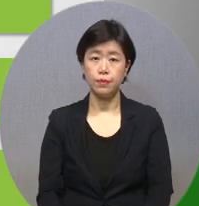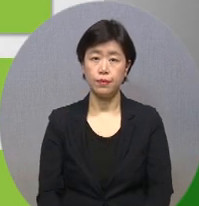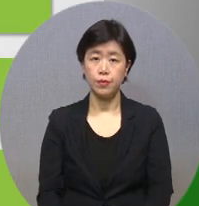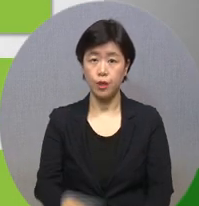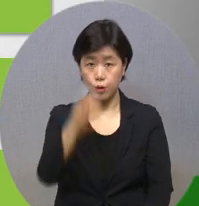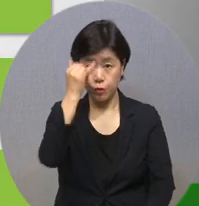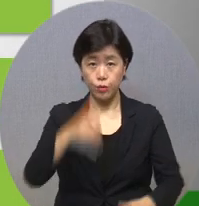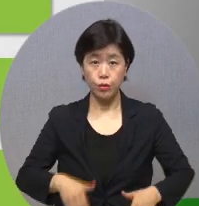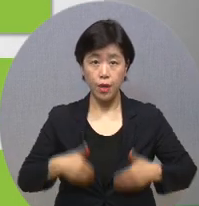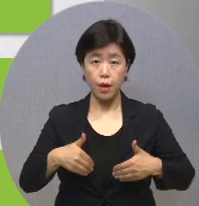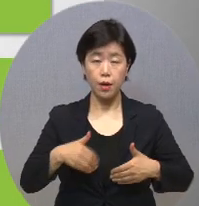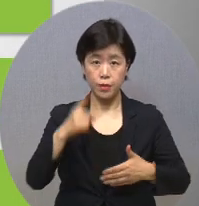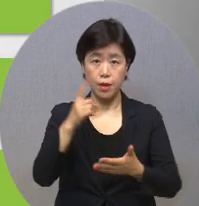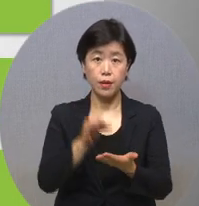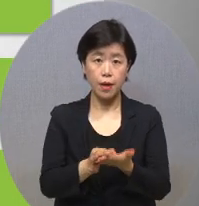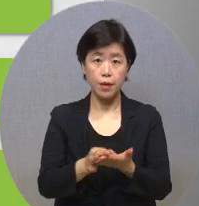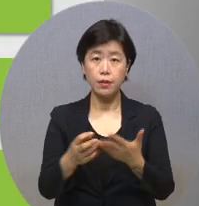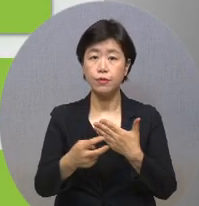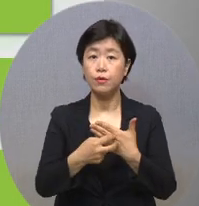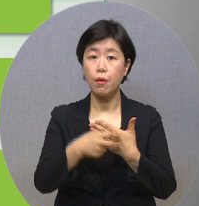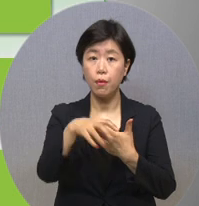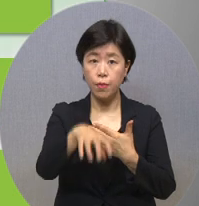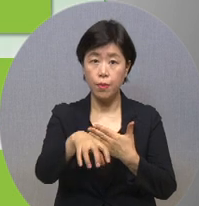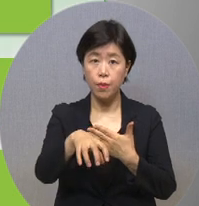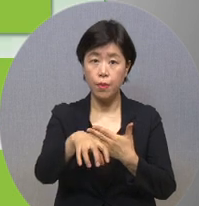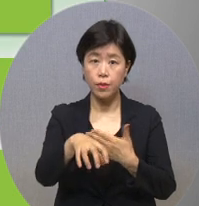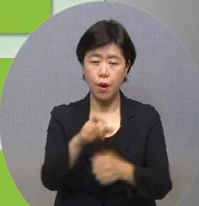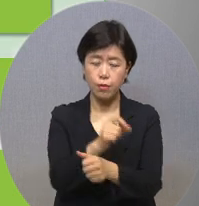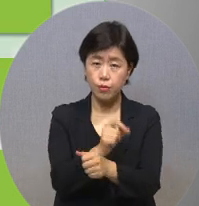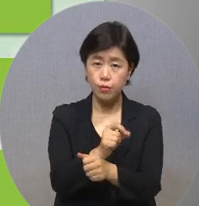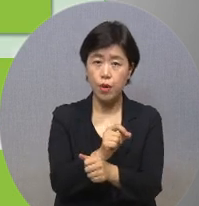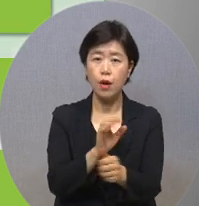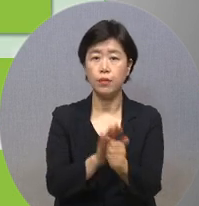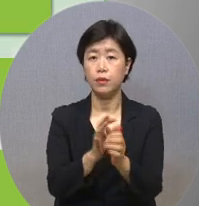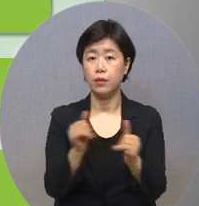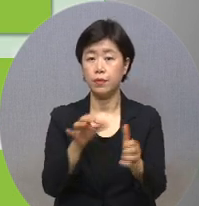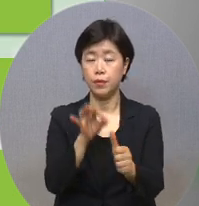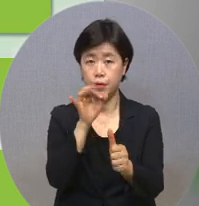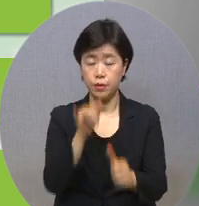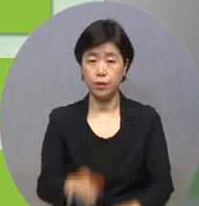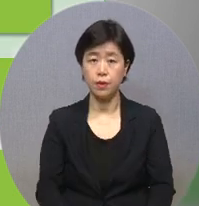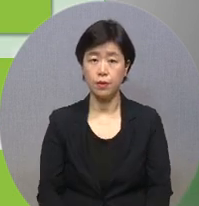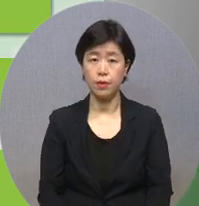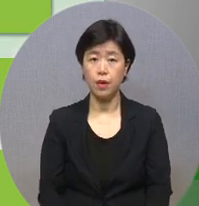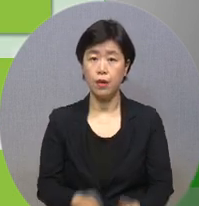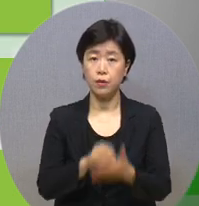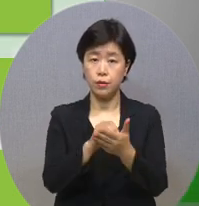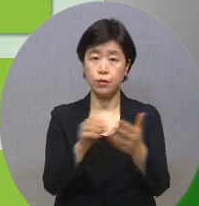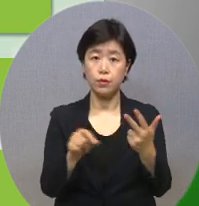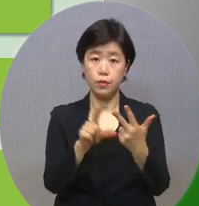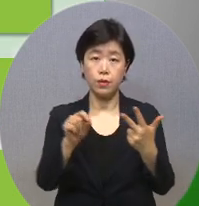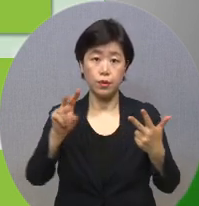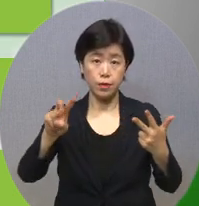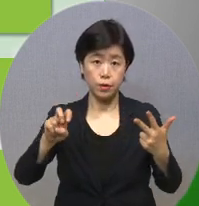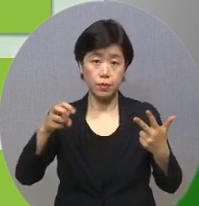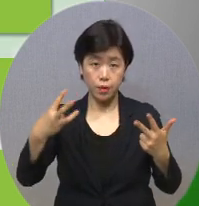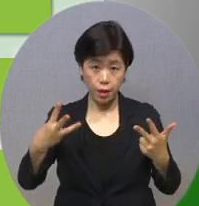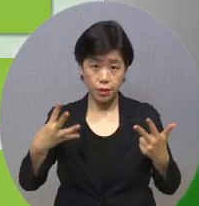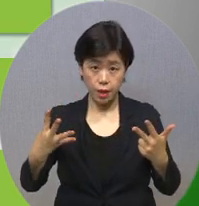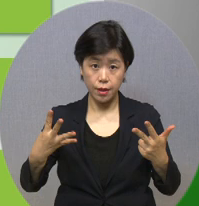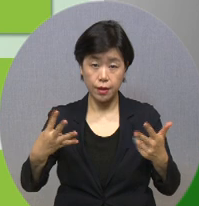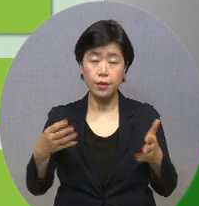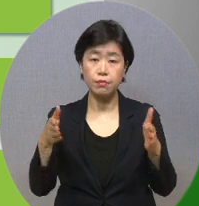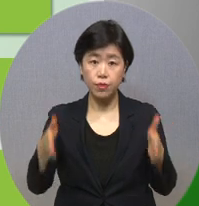충청남도 천안의료원에서 사무보조원을 모집합니다. 접수 마감일은 7월 24일까지며 근무지는